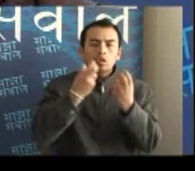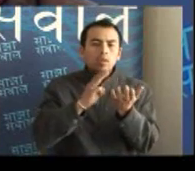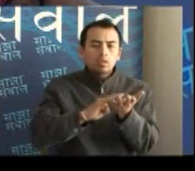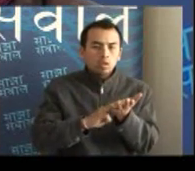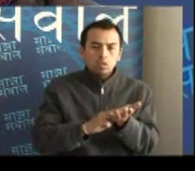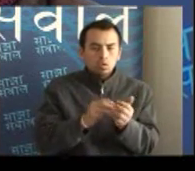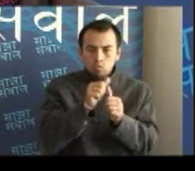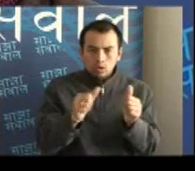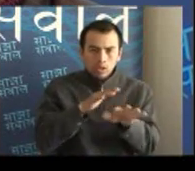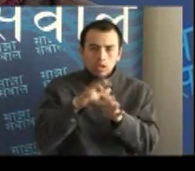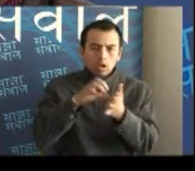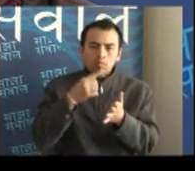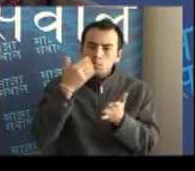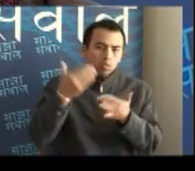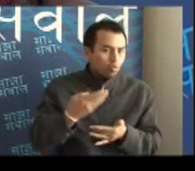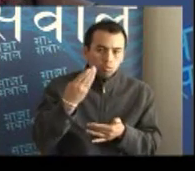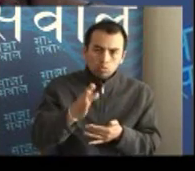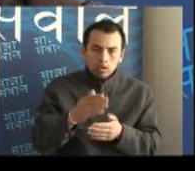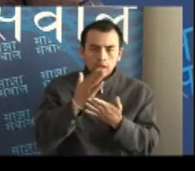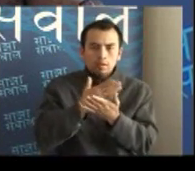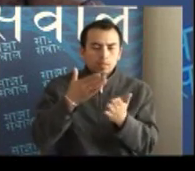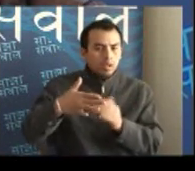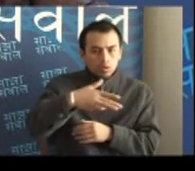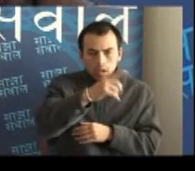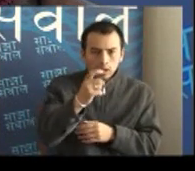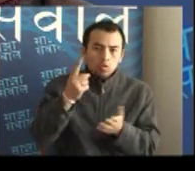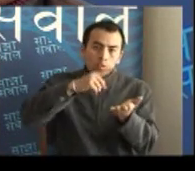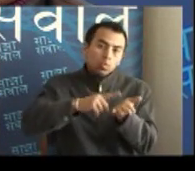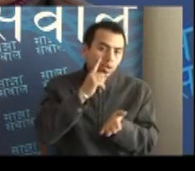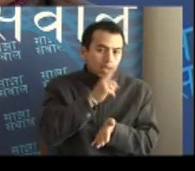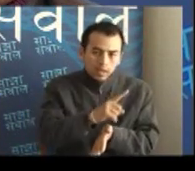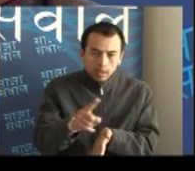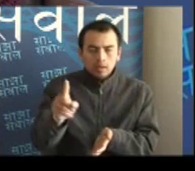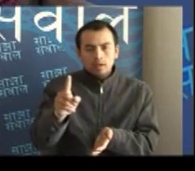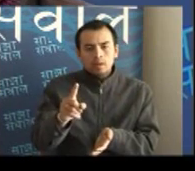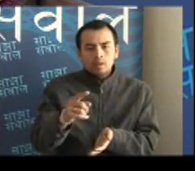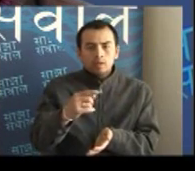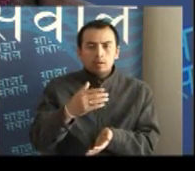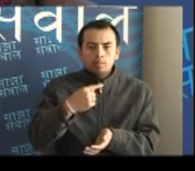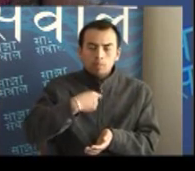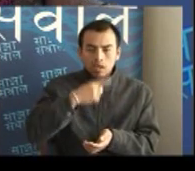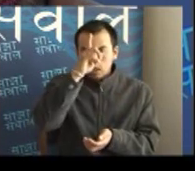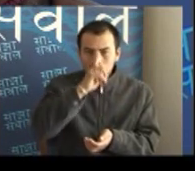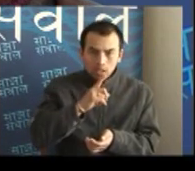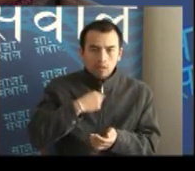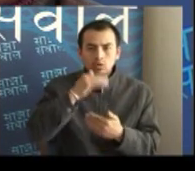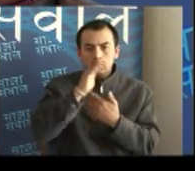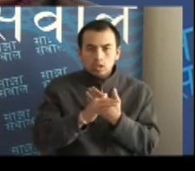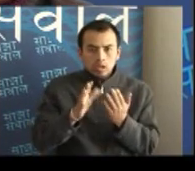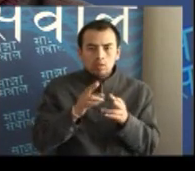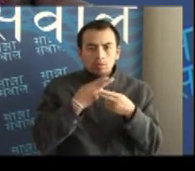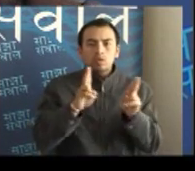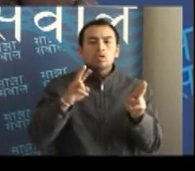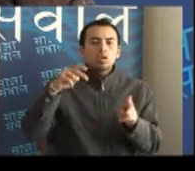भएको हिसाबले पनि अब धेरै ठाउँमा बोलाउने हुन्छ। प्रोग्राममा जानको लागि चाहिँ सुरुदेखि नै अब मेरो मलाई म एक्लै आफ्नै तरिकाले